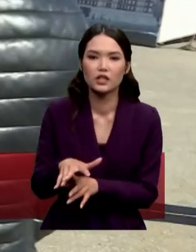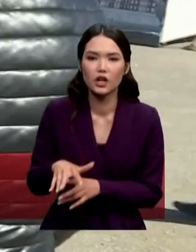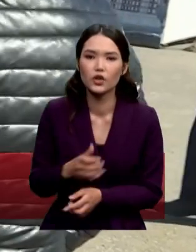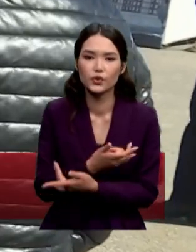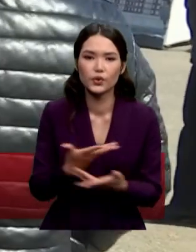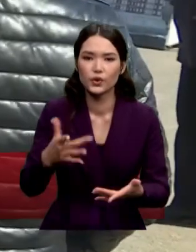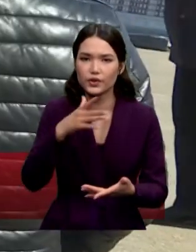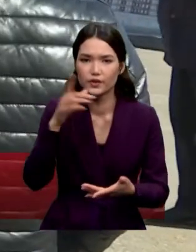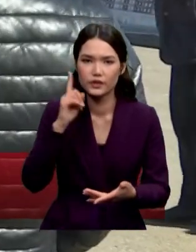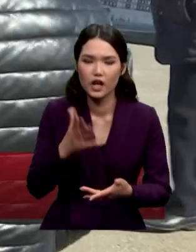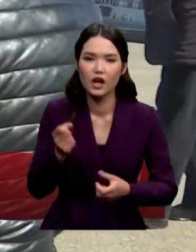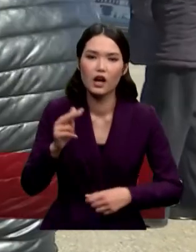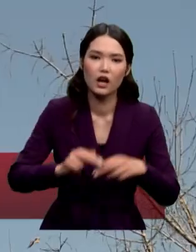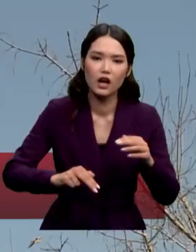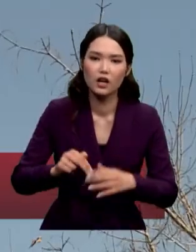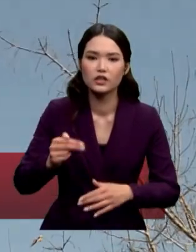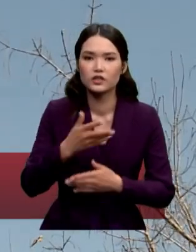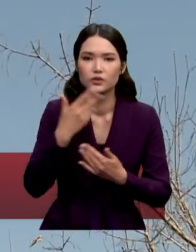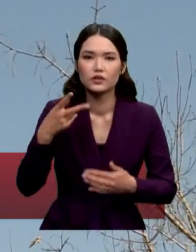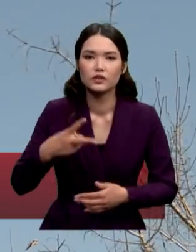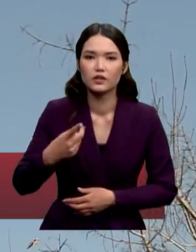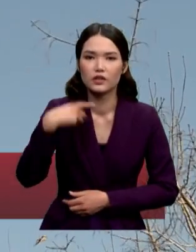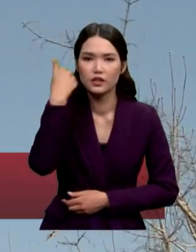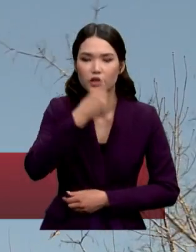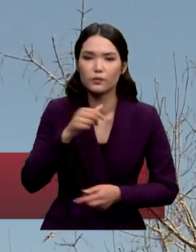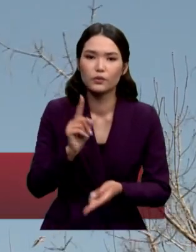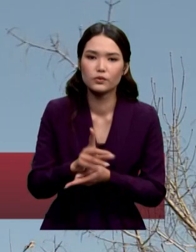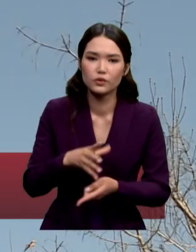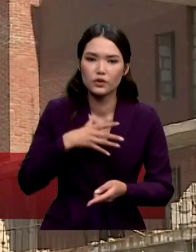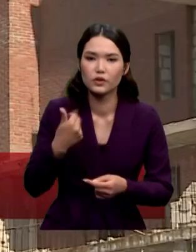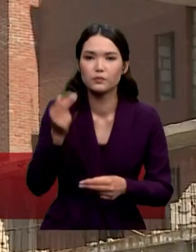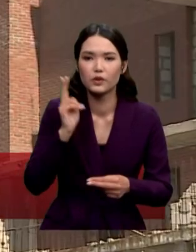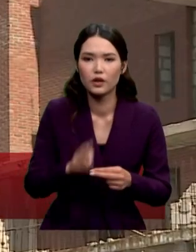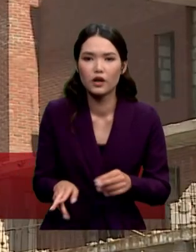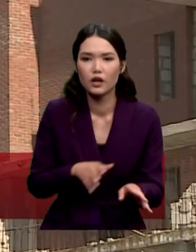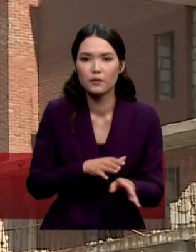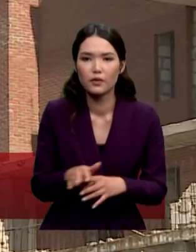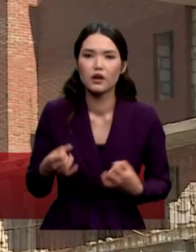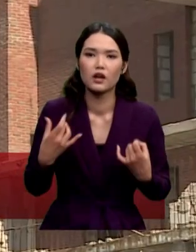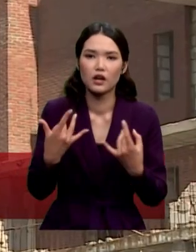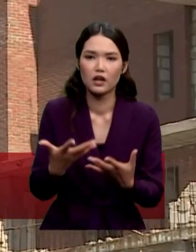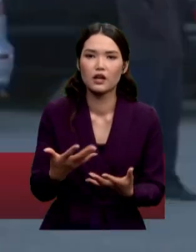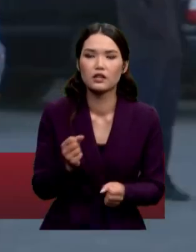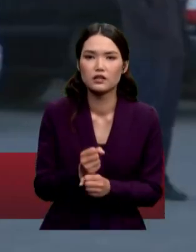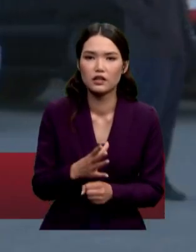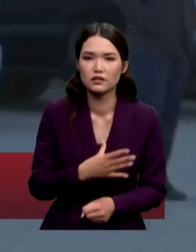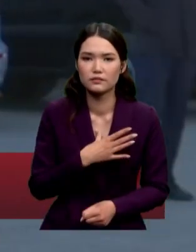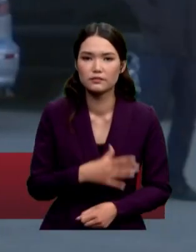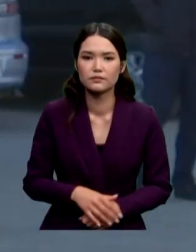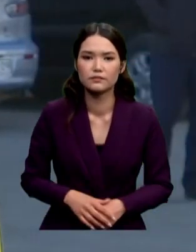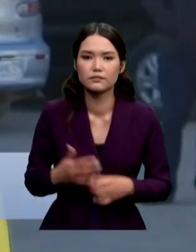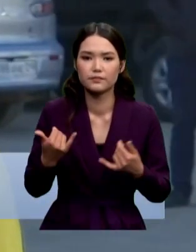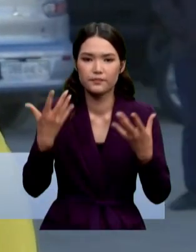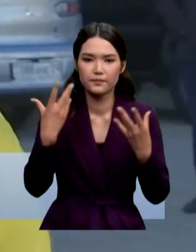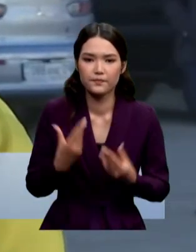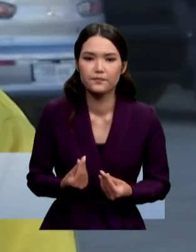пандемии. Объекты недостроили, и в 2021 году 180 пайщиков потребовали возврат денег. На сегодняшний день ни